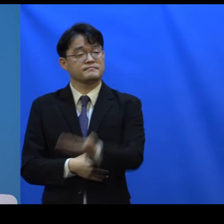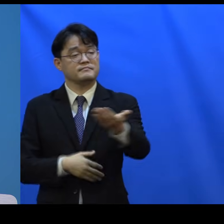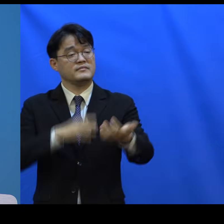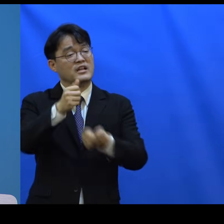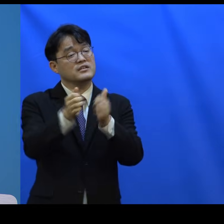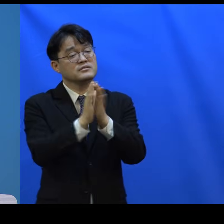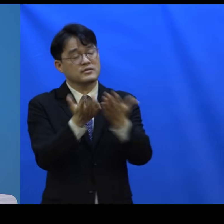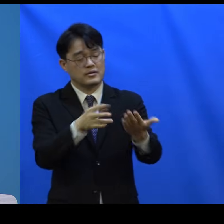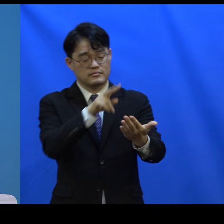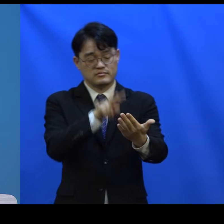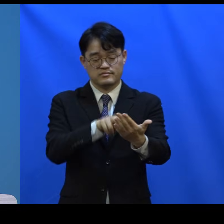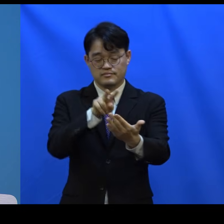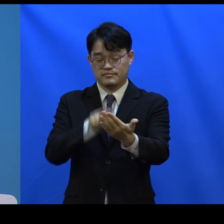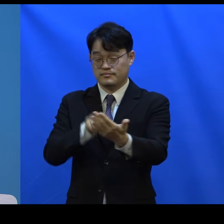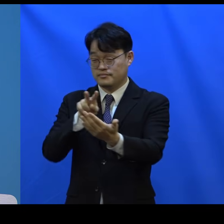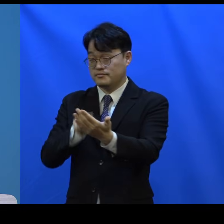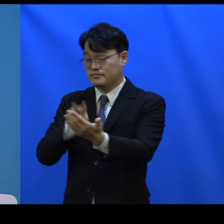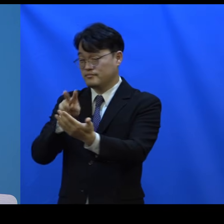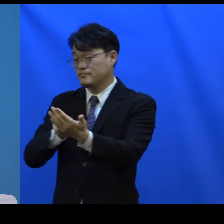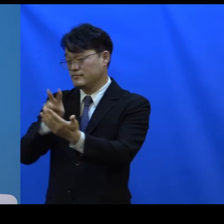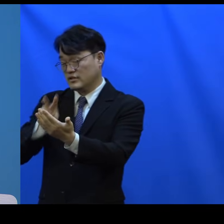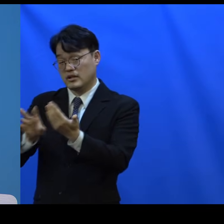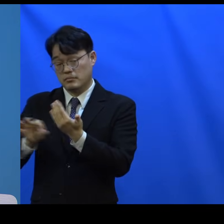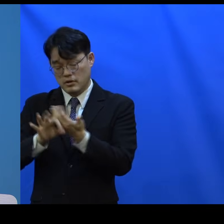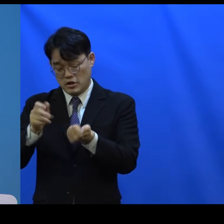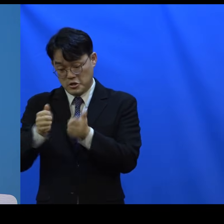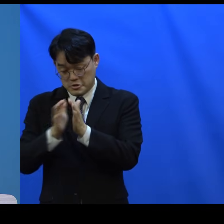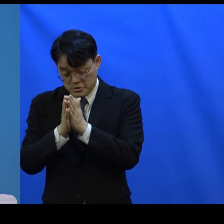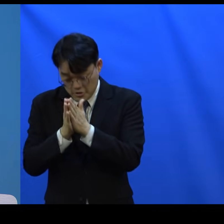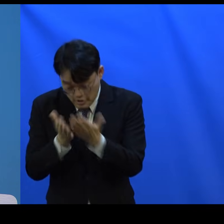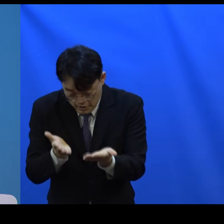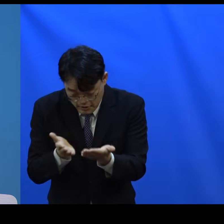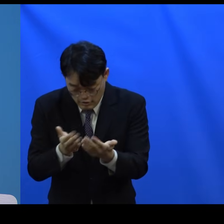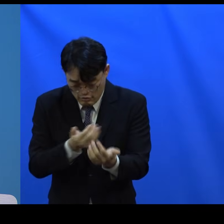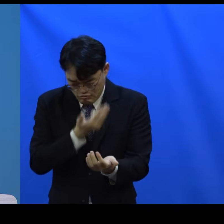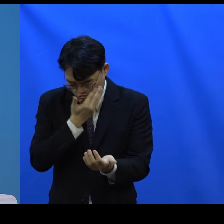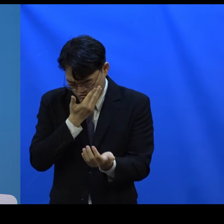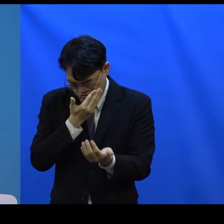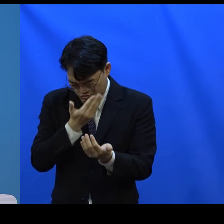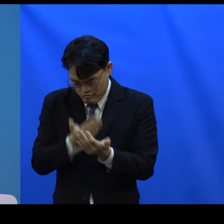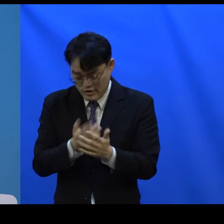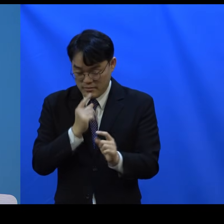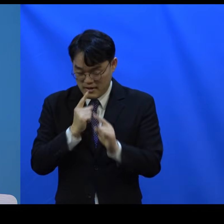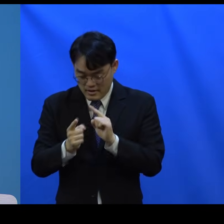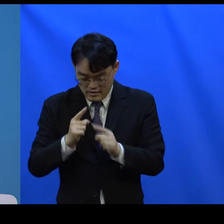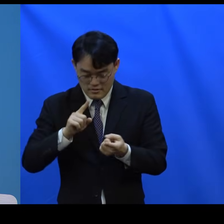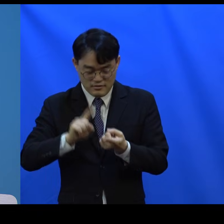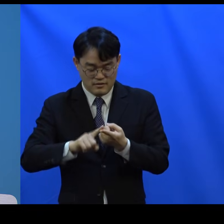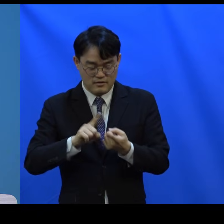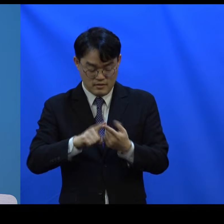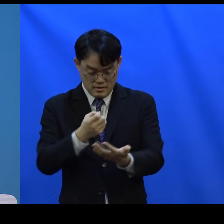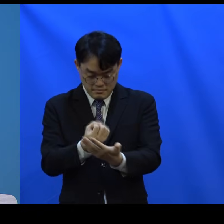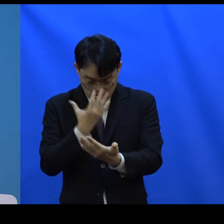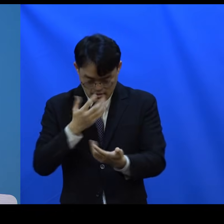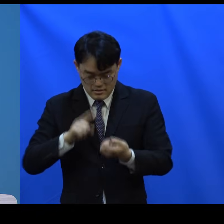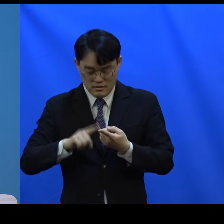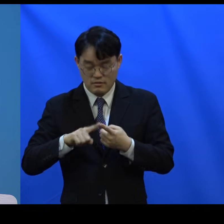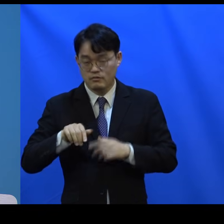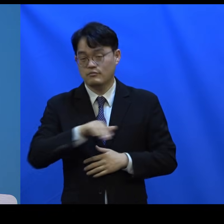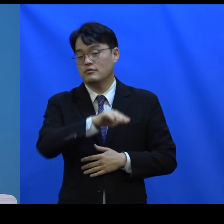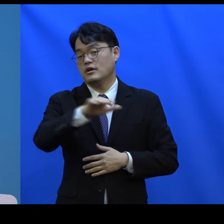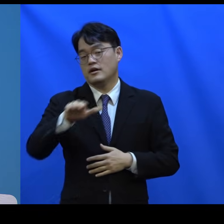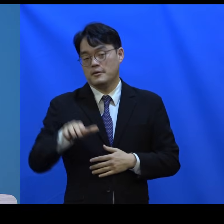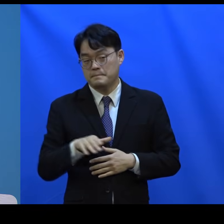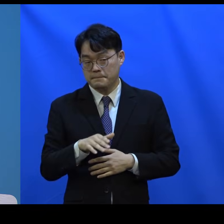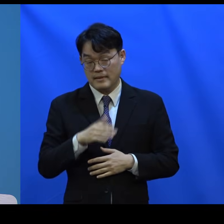성경이 강조하는 게 뭔가가 눈에 보여야 돼요. 그래서 성경이 강조하는 게 뭘까요, 여러분? 오늘 이 성경에 가면 사랑이에요, 사랑. 이 사랑을